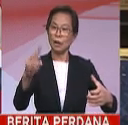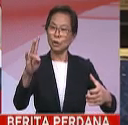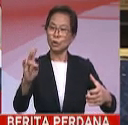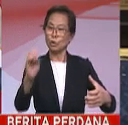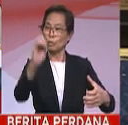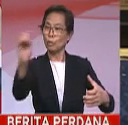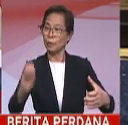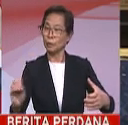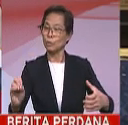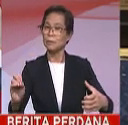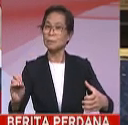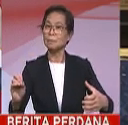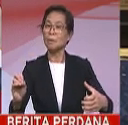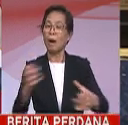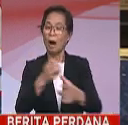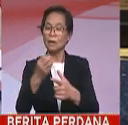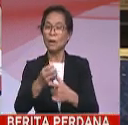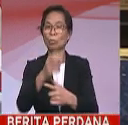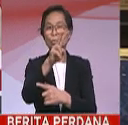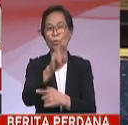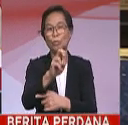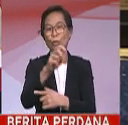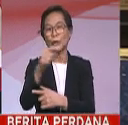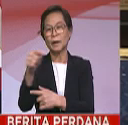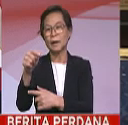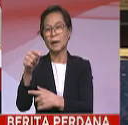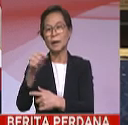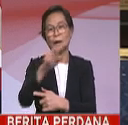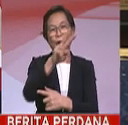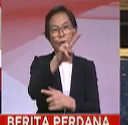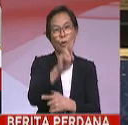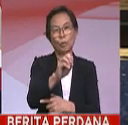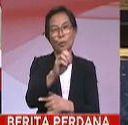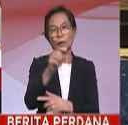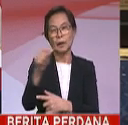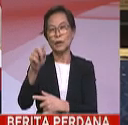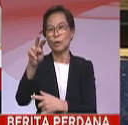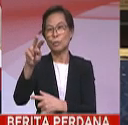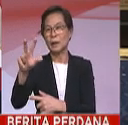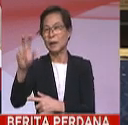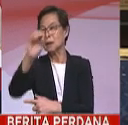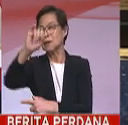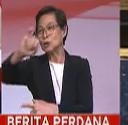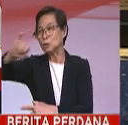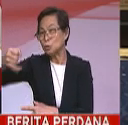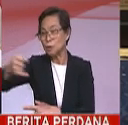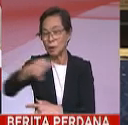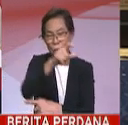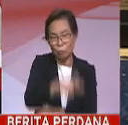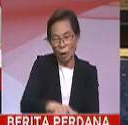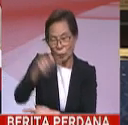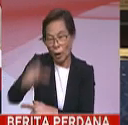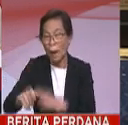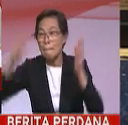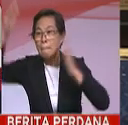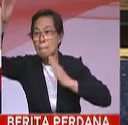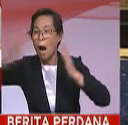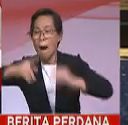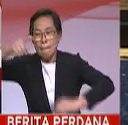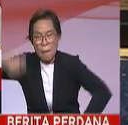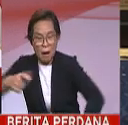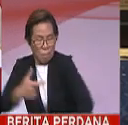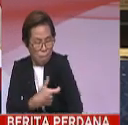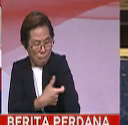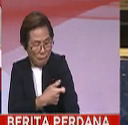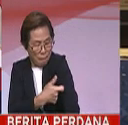hingga 70% ataupun 20 hingga 23 juta penduduk Malaysia perlu diberikan